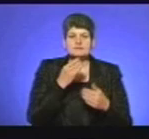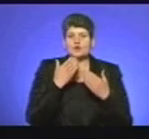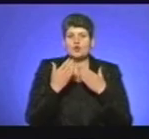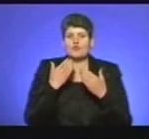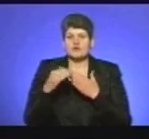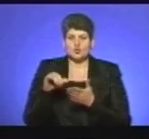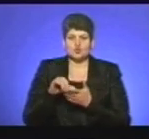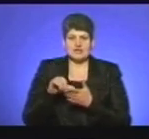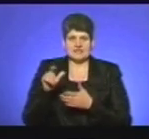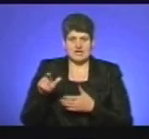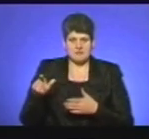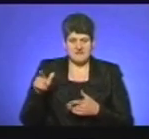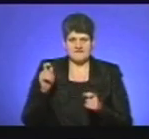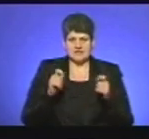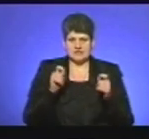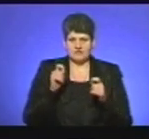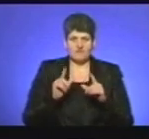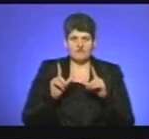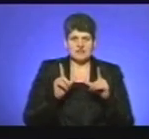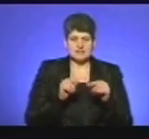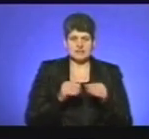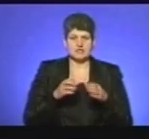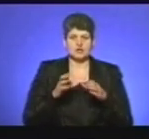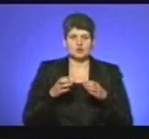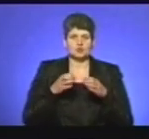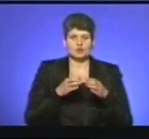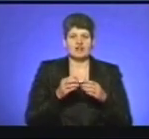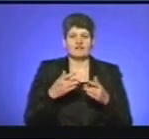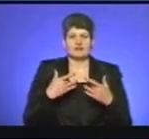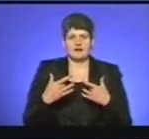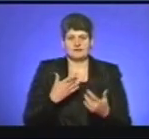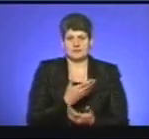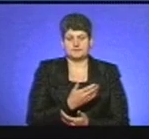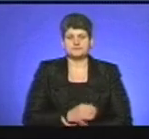з учасниками фестивалю у виїзній студії у драмтеатрі.